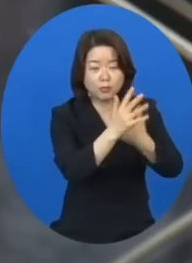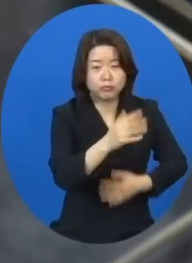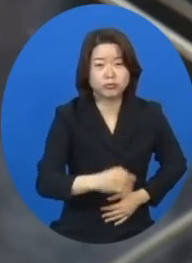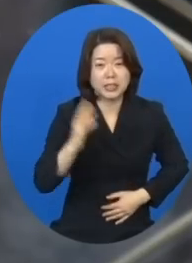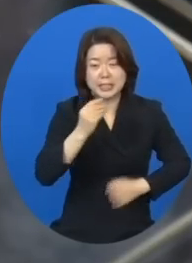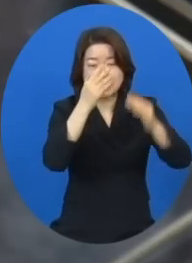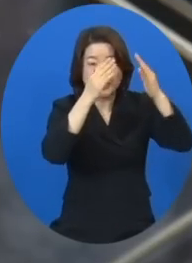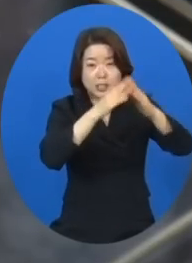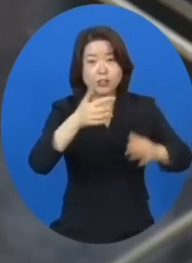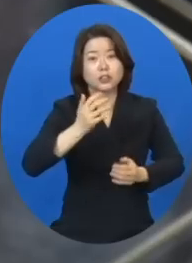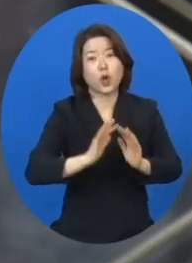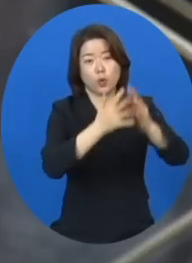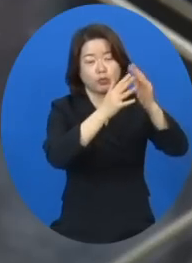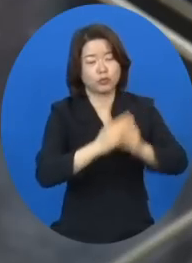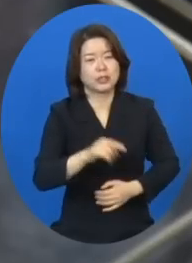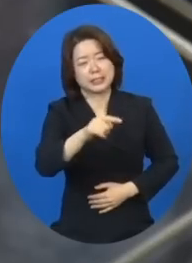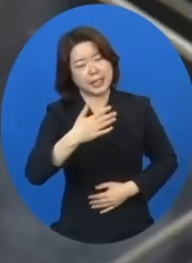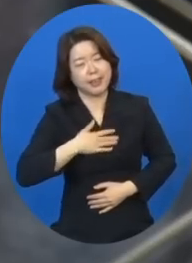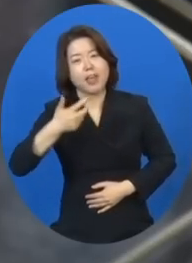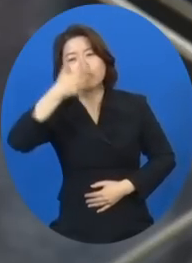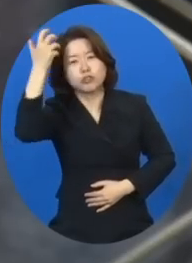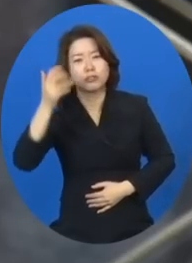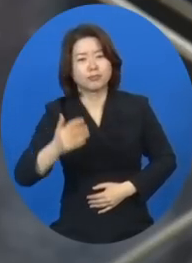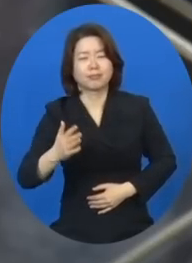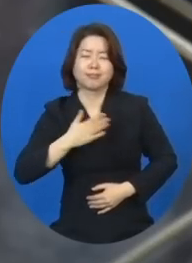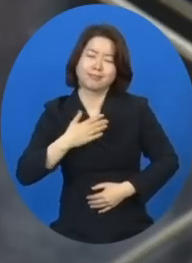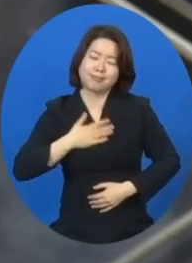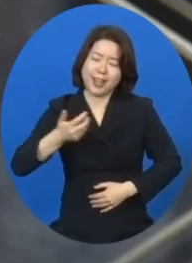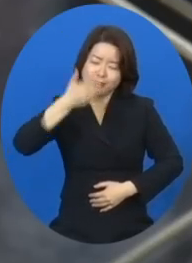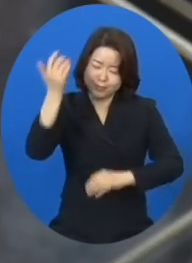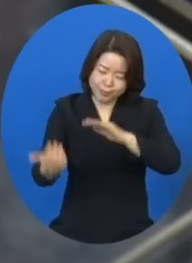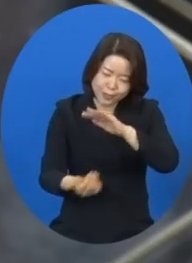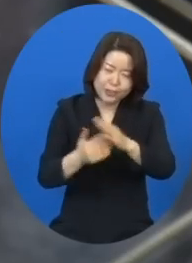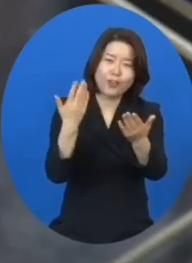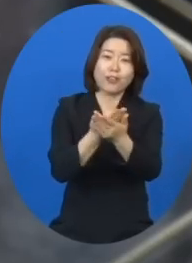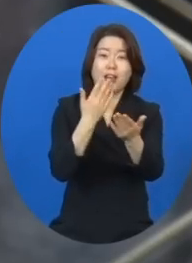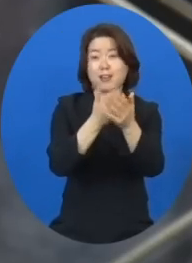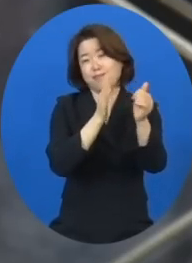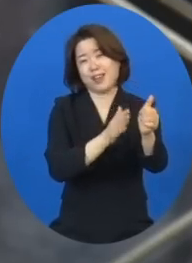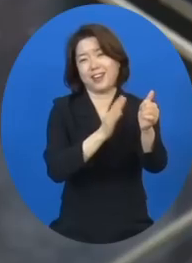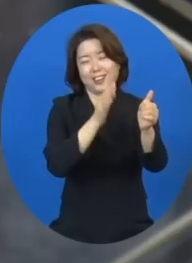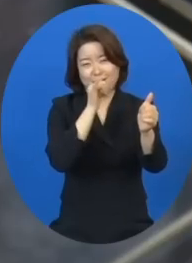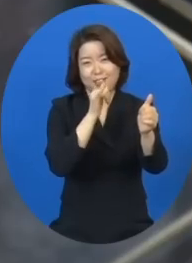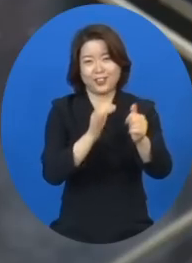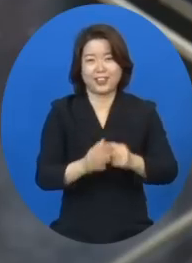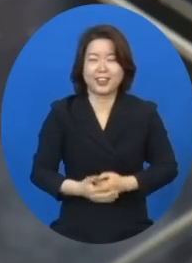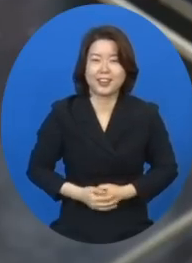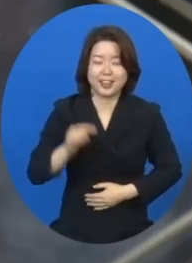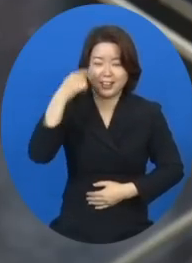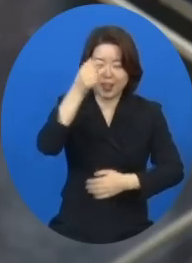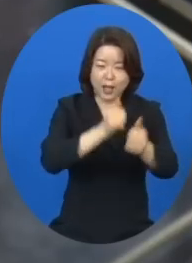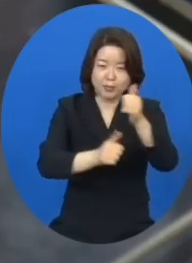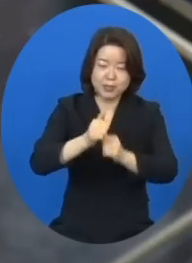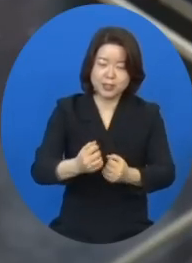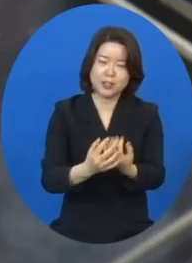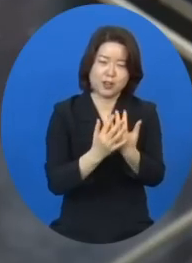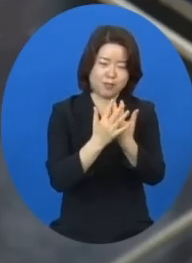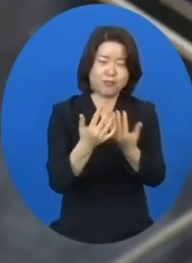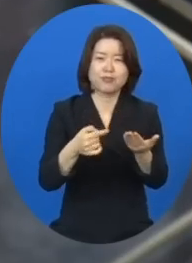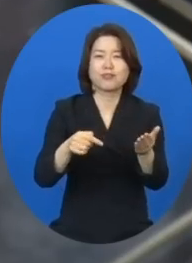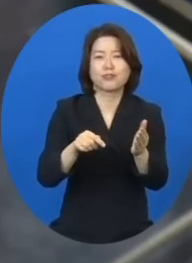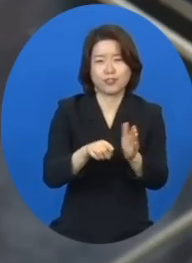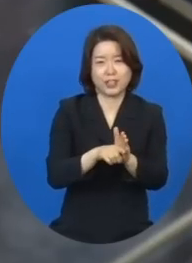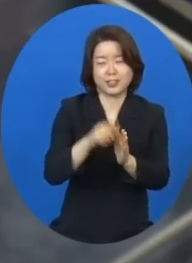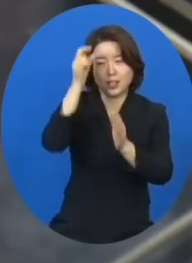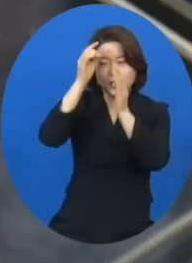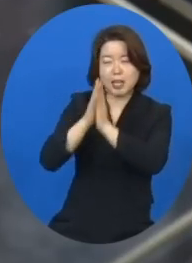꿈이다, 제발 내 꿈 좀 이루어달라, 읍소를 했습니다. 다음 세대의 부흥이 일어나기 위해서는 예배의